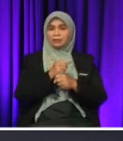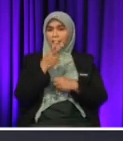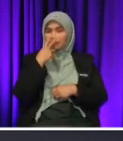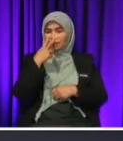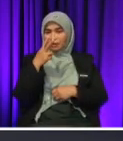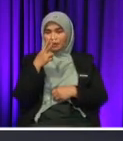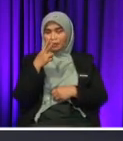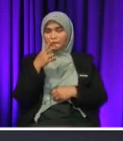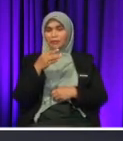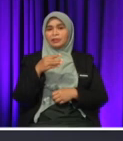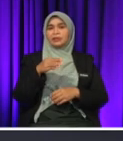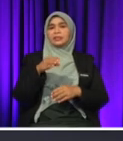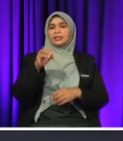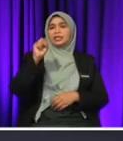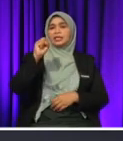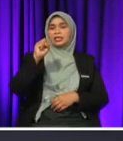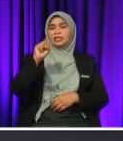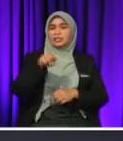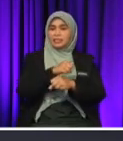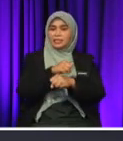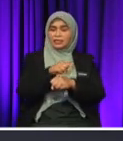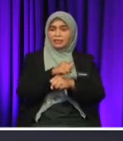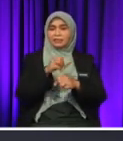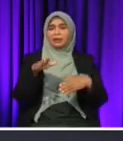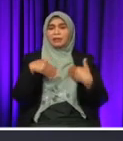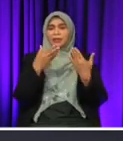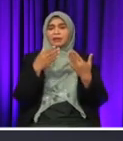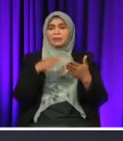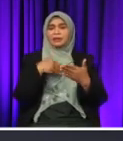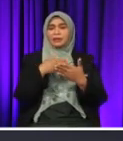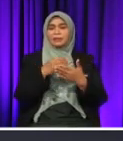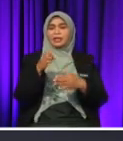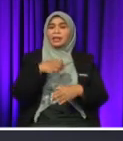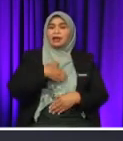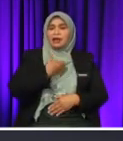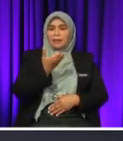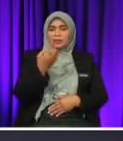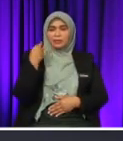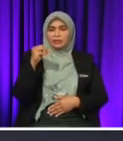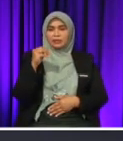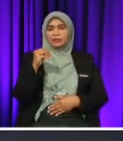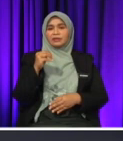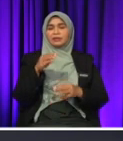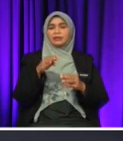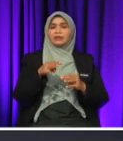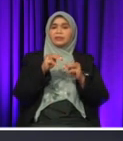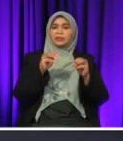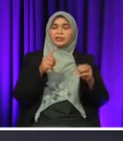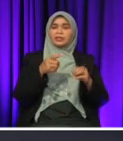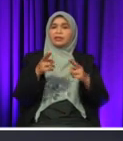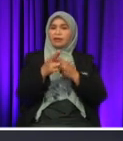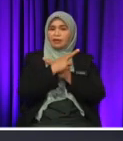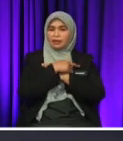cara mana mereka menyampaikan emosi mereka Oke mudah-muri kawan-kawan kita bereaksi